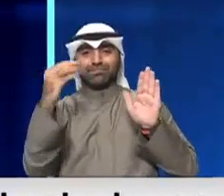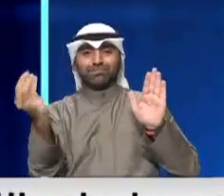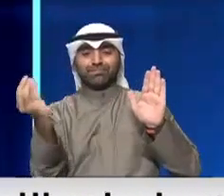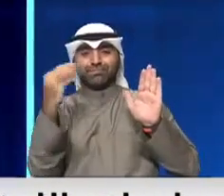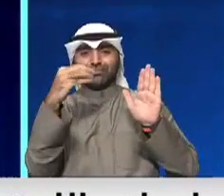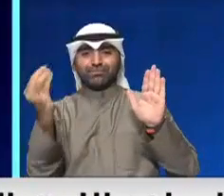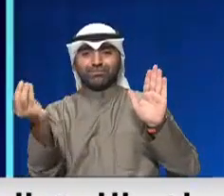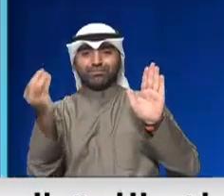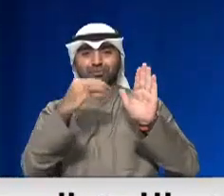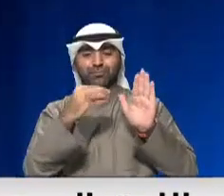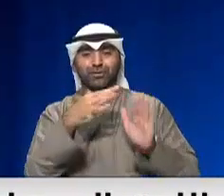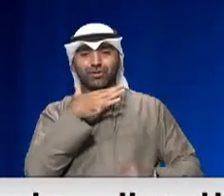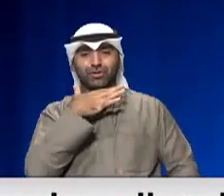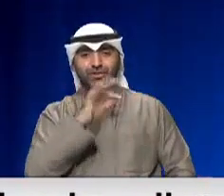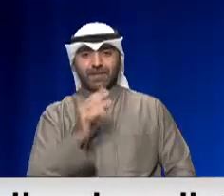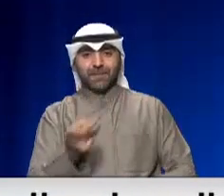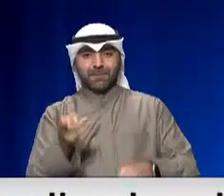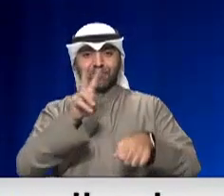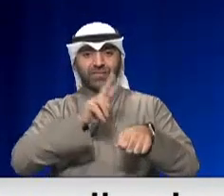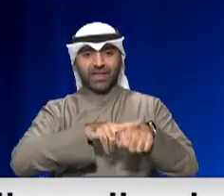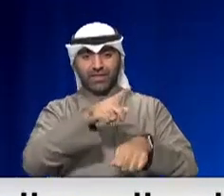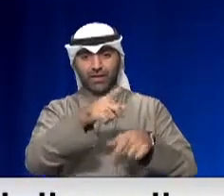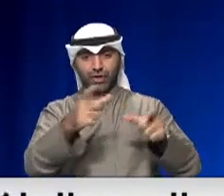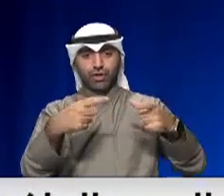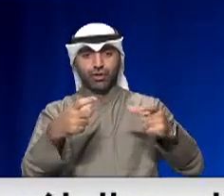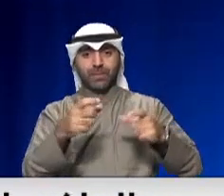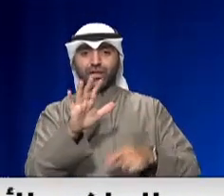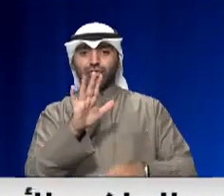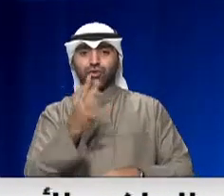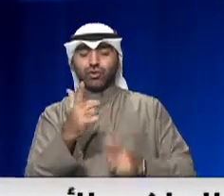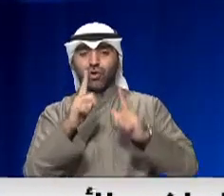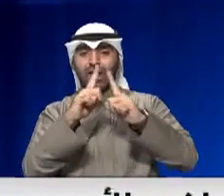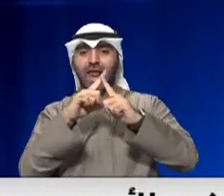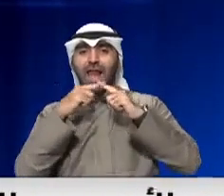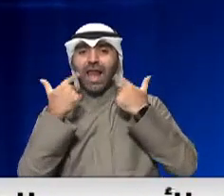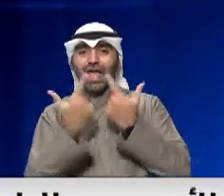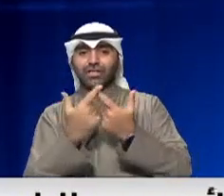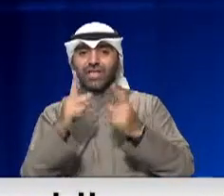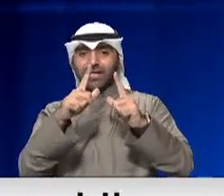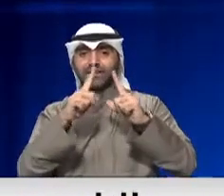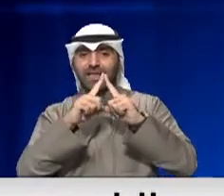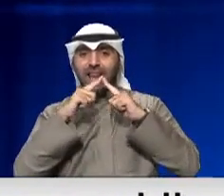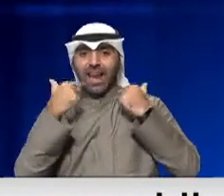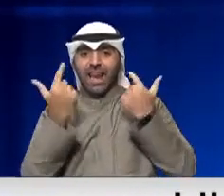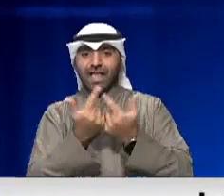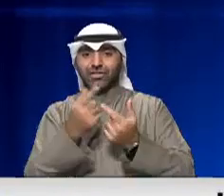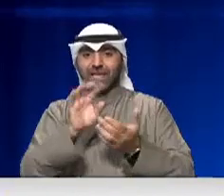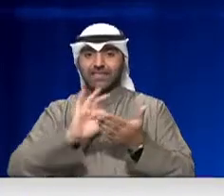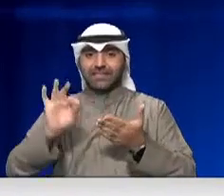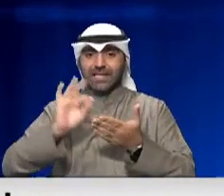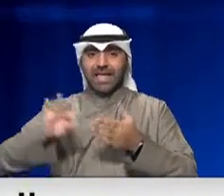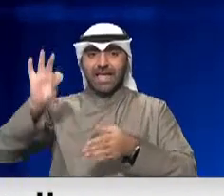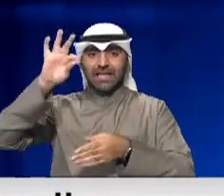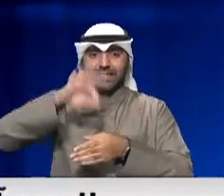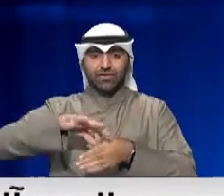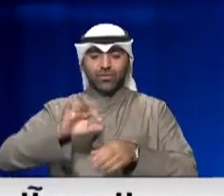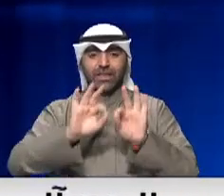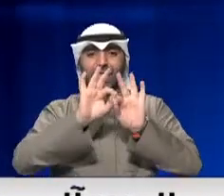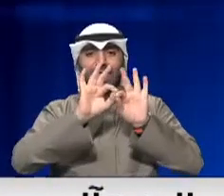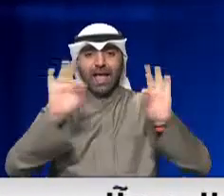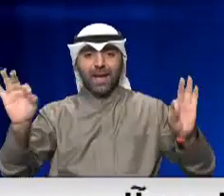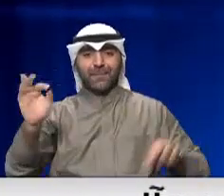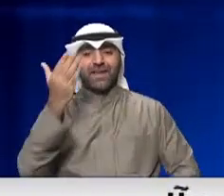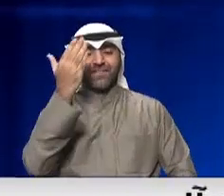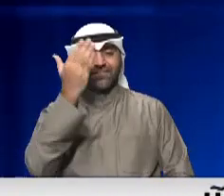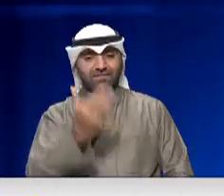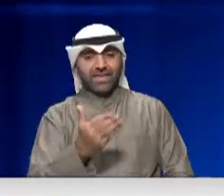يكون بكل دائرة انتخابية جدول انتخاب دائم أو أكثر تحرره لجنة أو لجان مؤلفة من رئيس وعضوين، كما